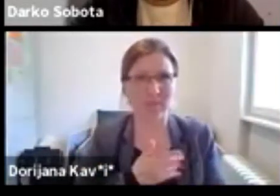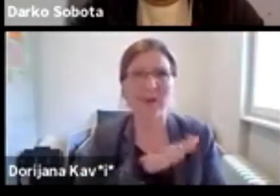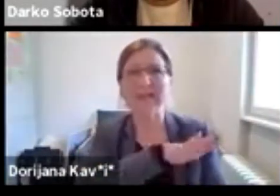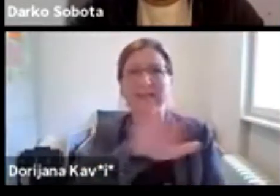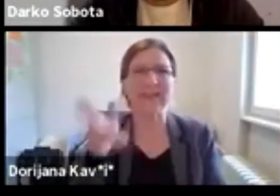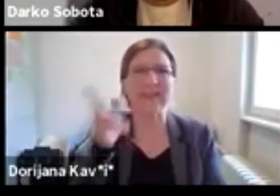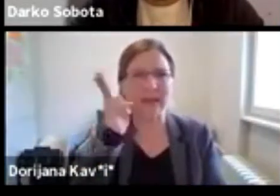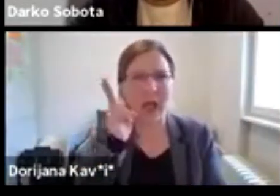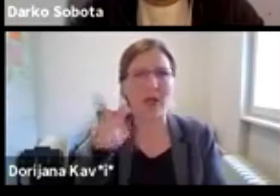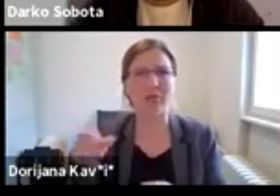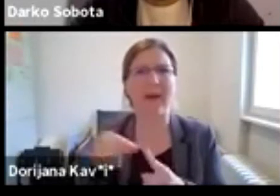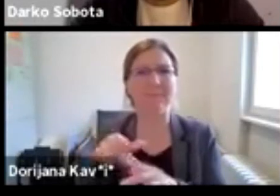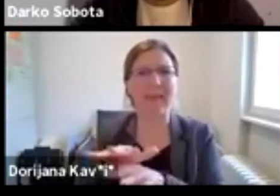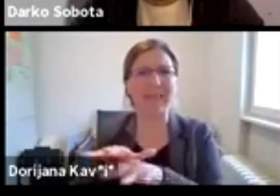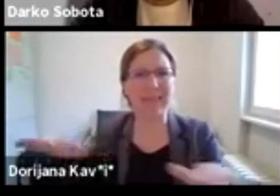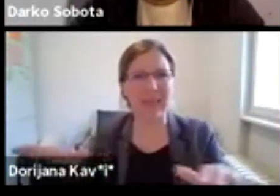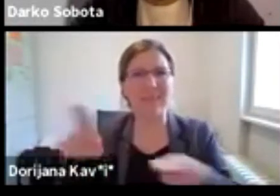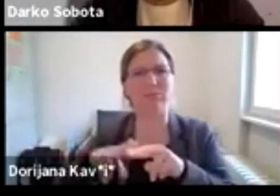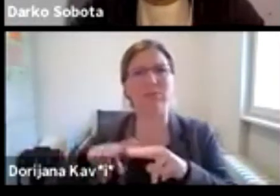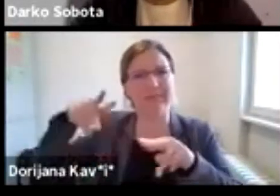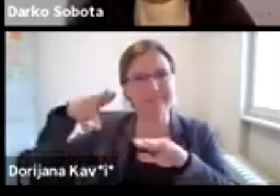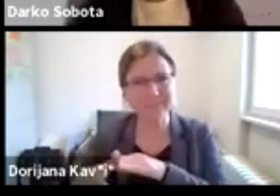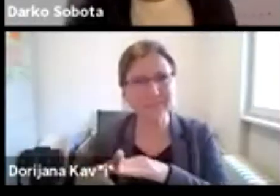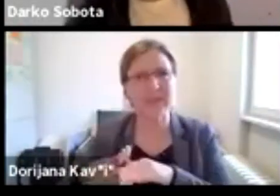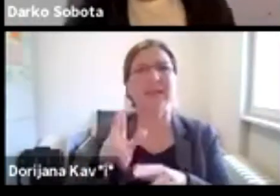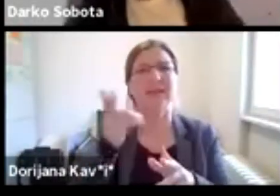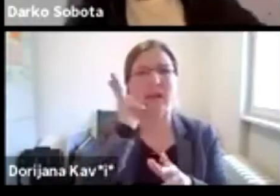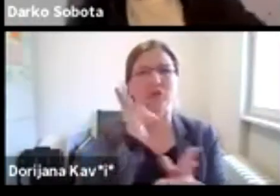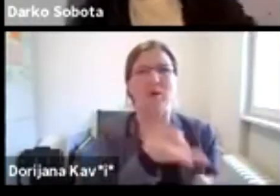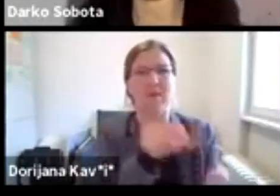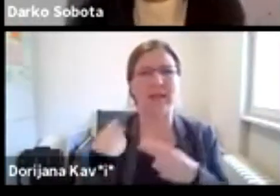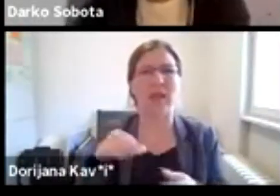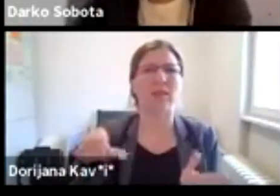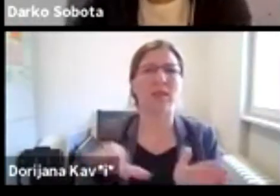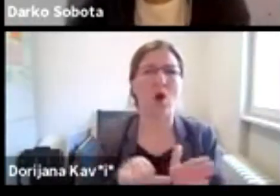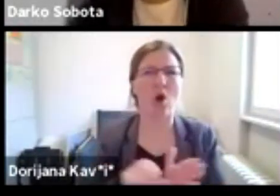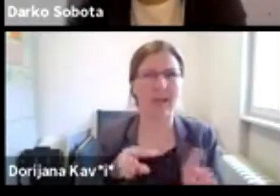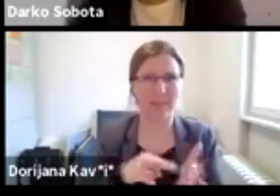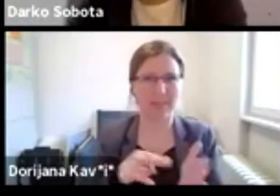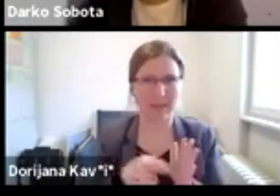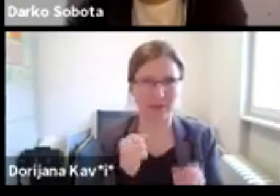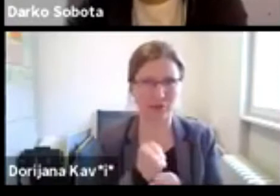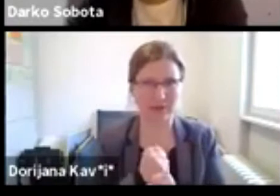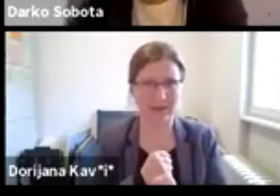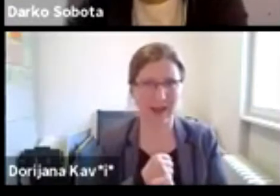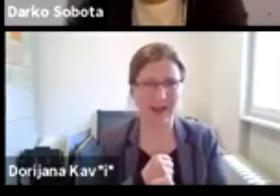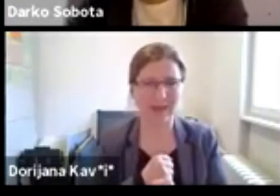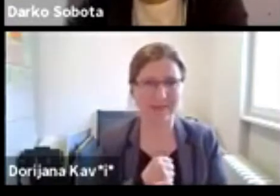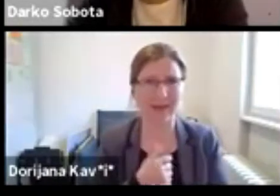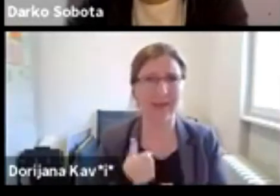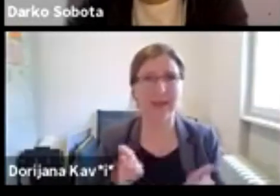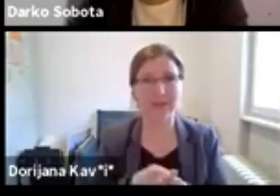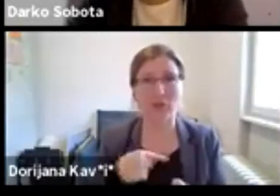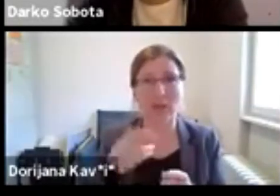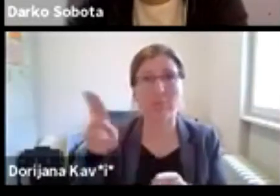smiriti i da ćemo nekako ipak uspostaviti normalan način rada na neki način. Evo, ja pozivam moje kolege ovoga da se uključe,